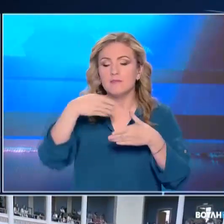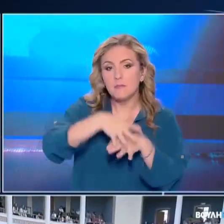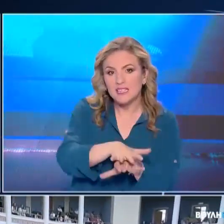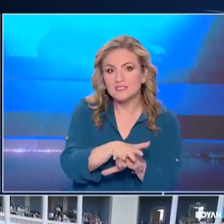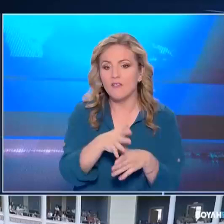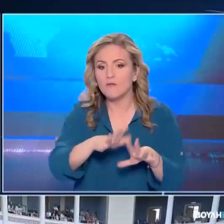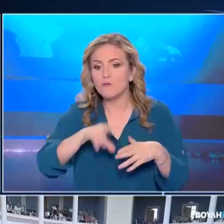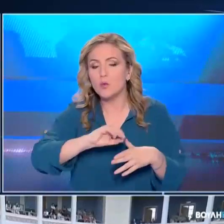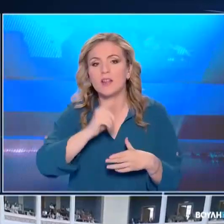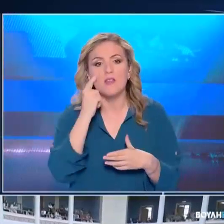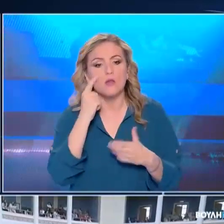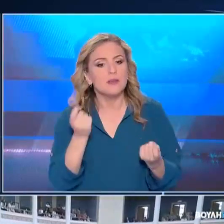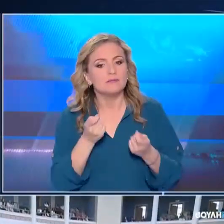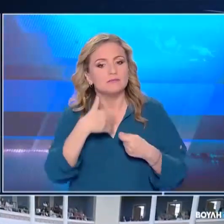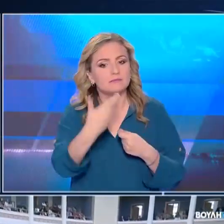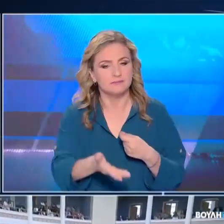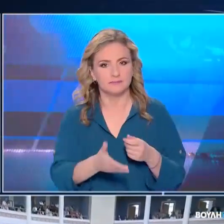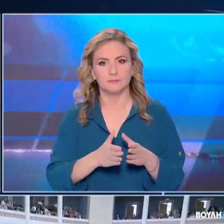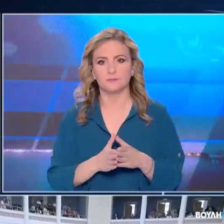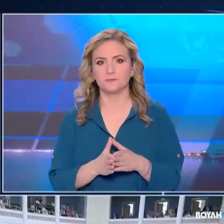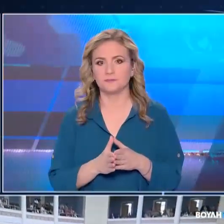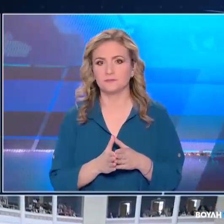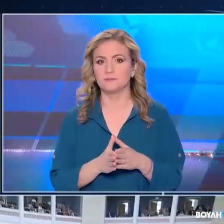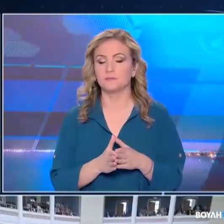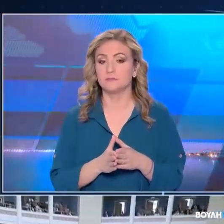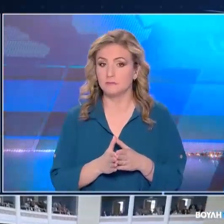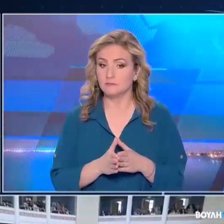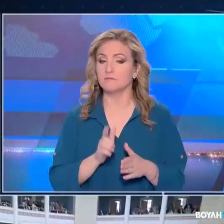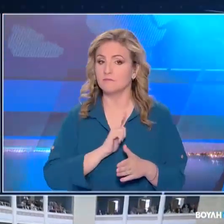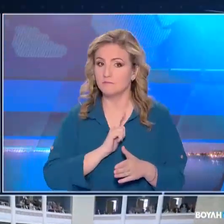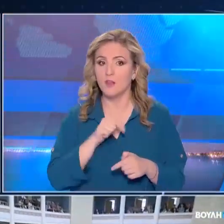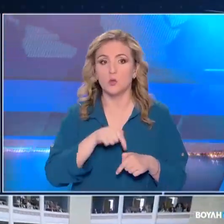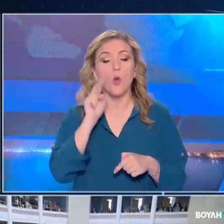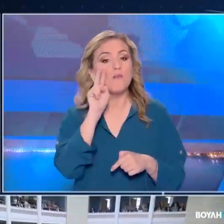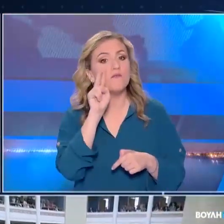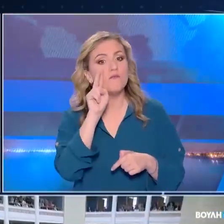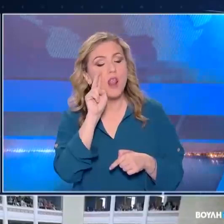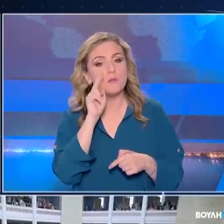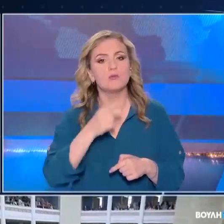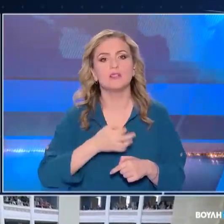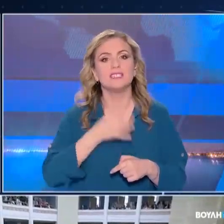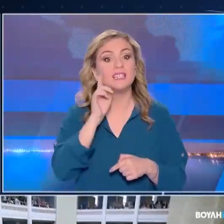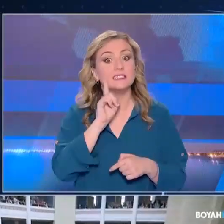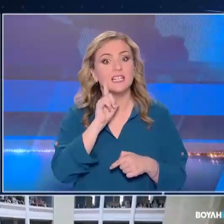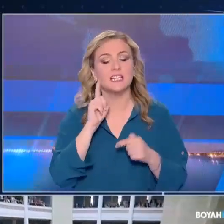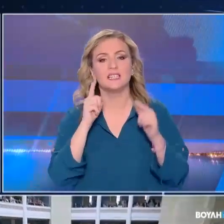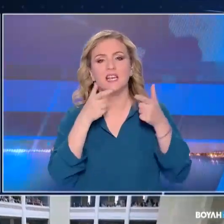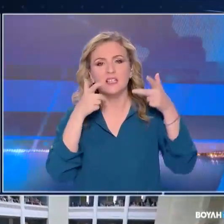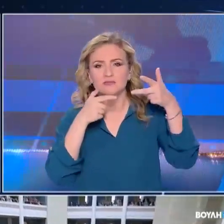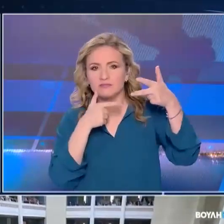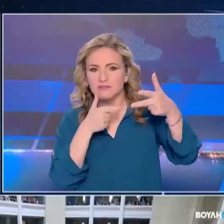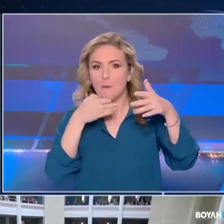μέχρι τις εκλογές και λίγο αργότερα. Έχουμε ακόμα δρόμο για αυτό μπροστά μας, Στέλλα. Εμείς βλέπουμε πάντως, κυρίες και κύριοι, τα πλάνα και από το